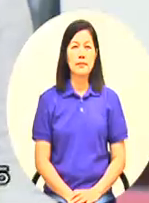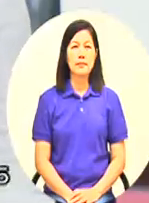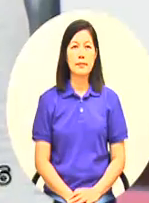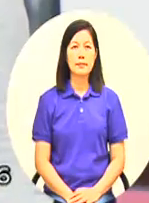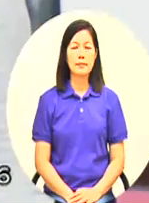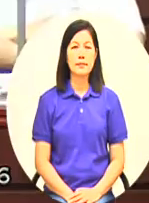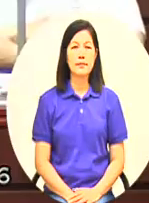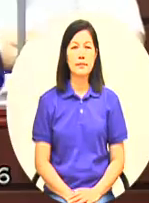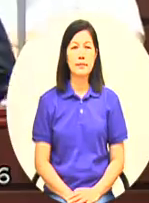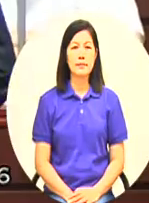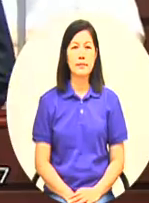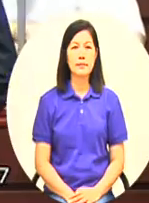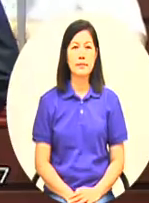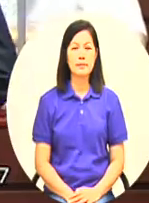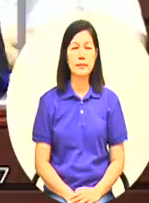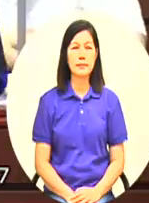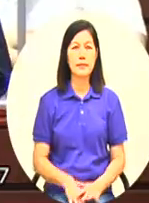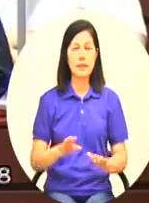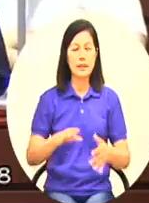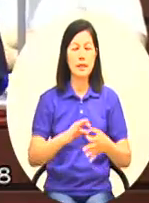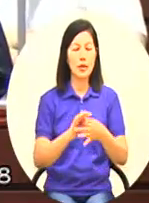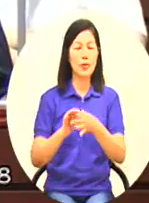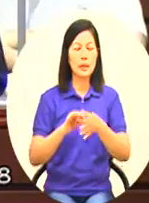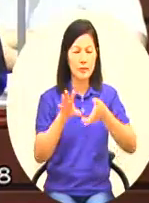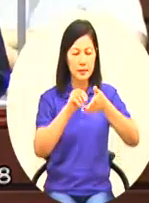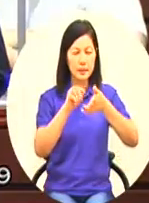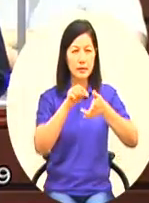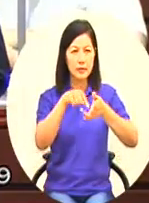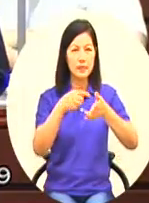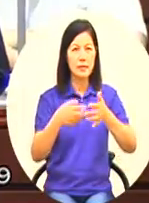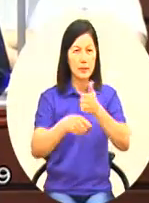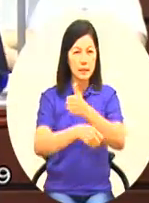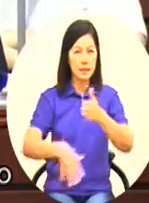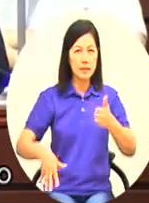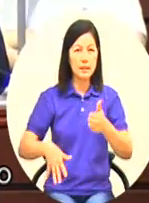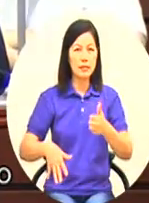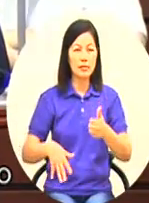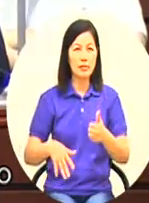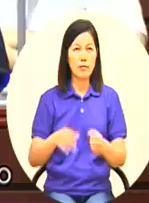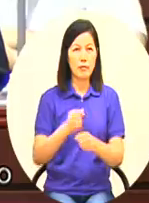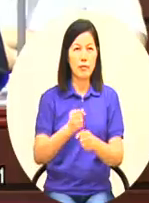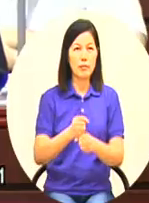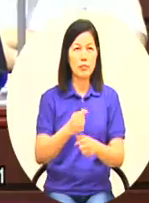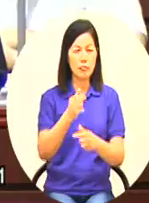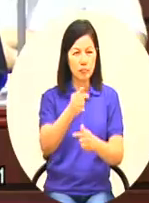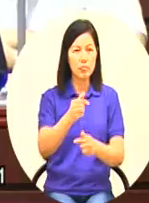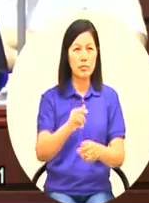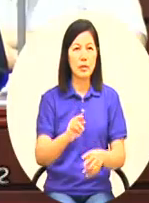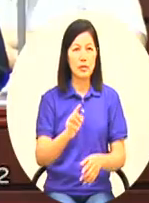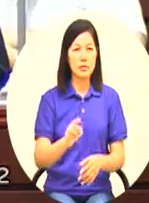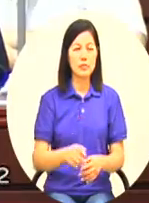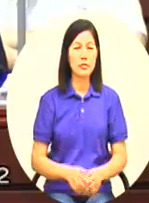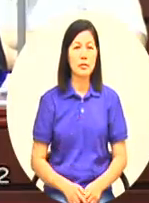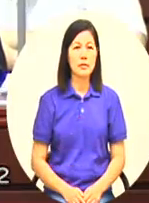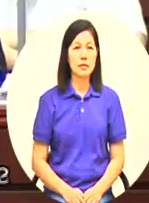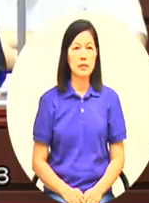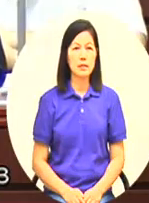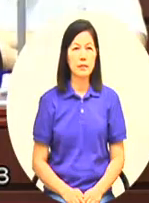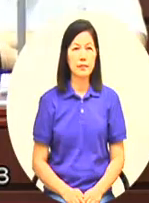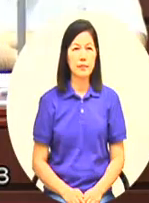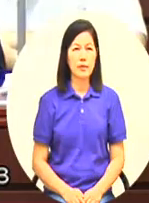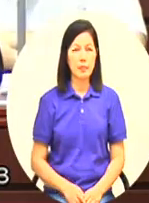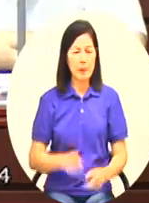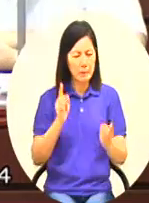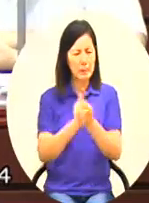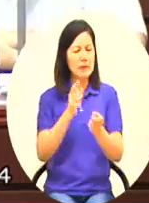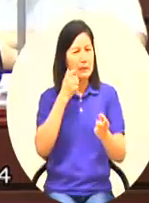好，谢谢陈议员关心这建筑系统的妥善率啊。其实目前我们碰到的困境就是这样，这些厂商维